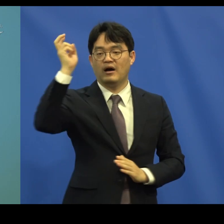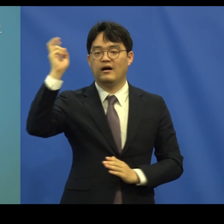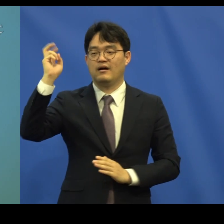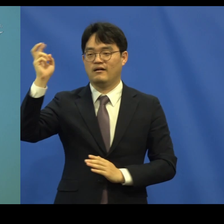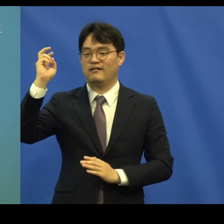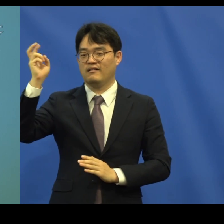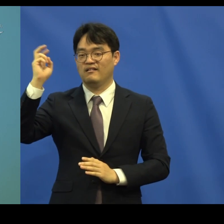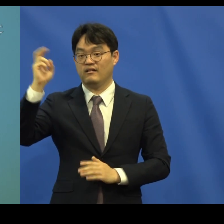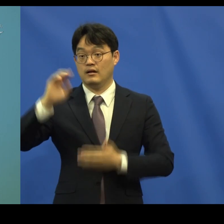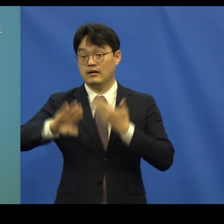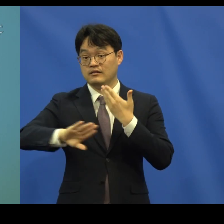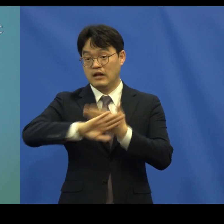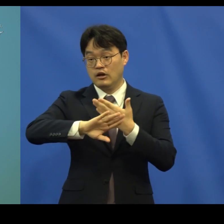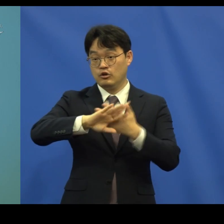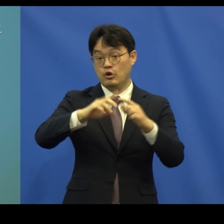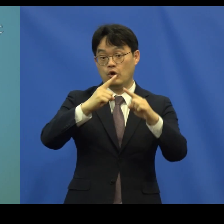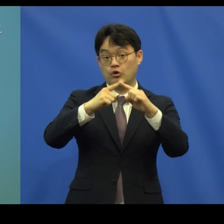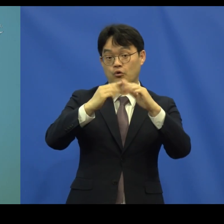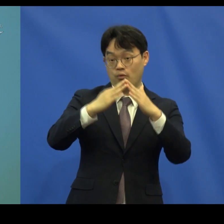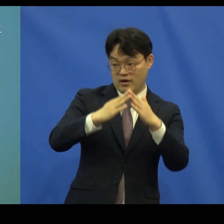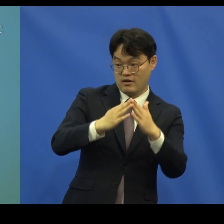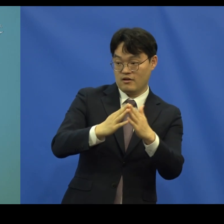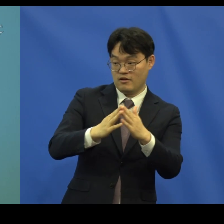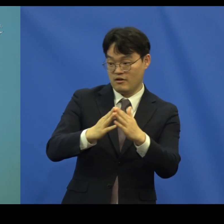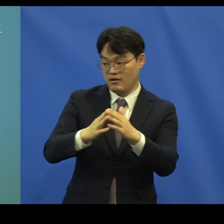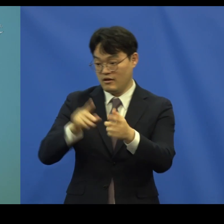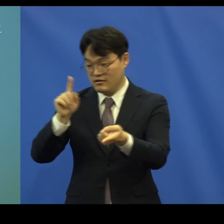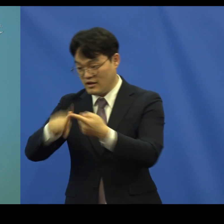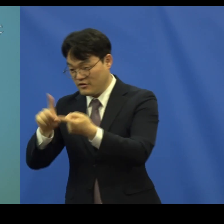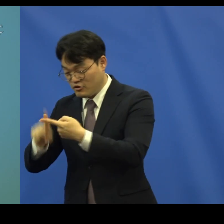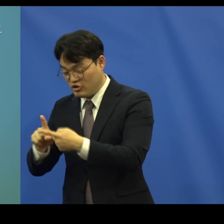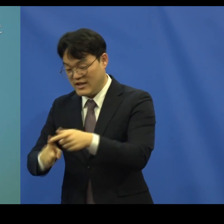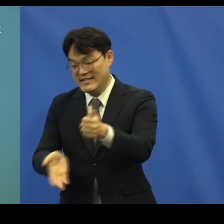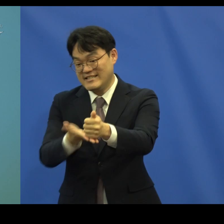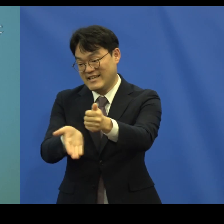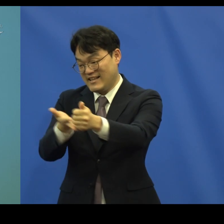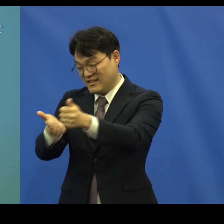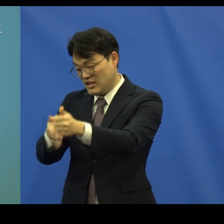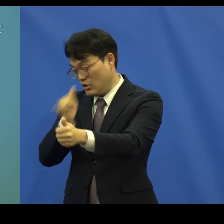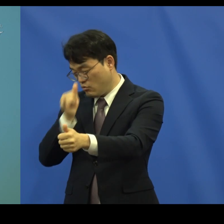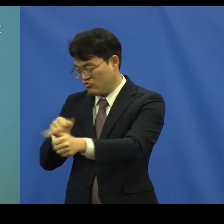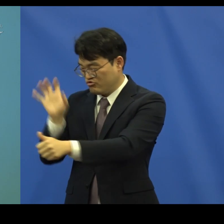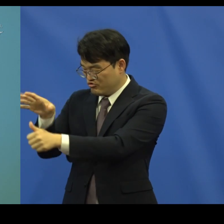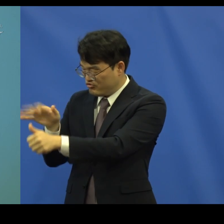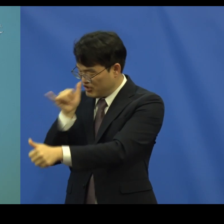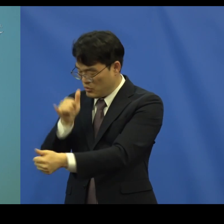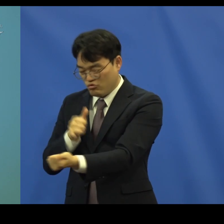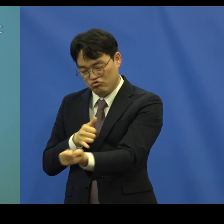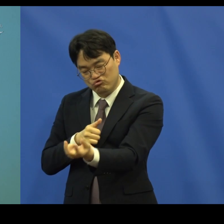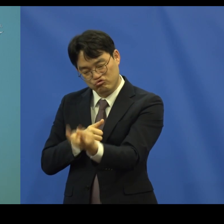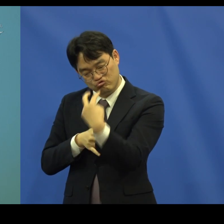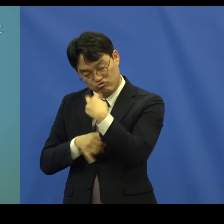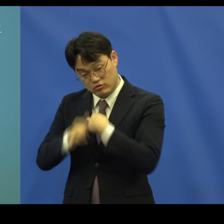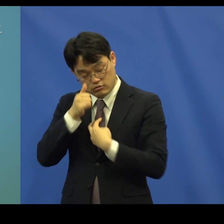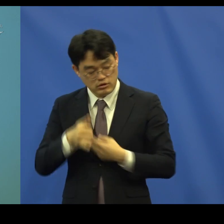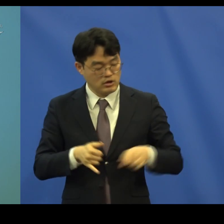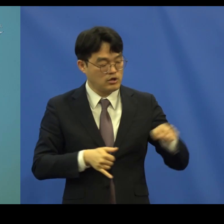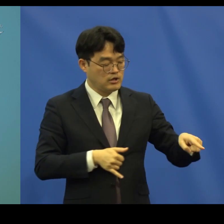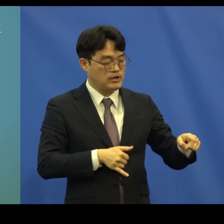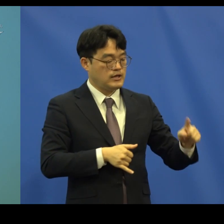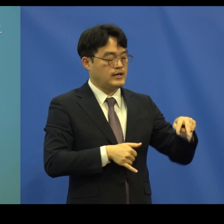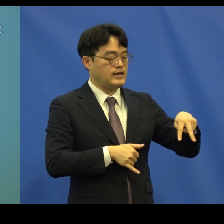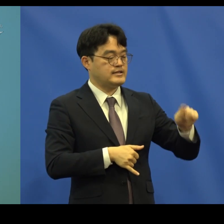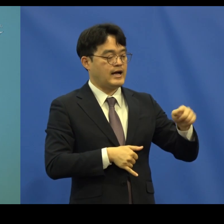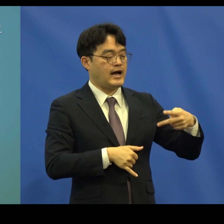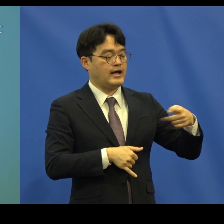다른 교회들에 대해서는 책망도 있지만 칭찬도 있었거든요. 그런데 이 4대 교회는 책망밖에 없어요. 칭찬이